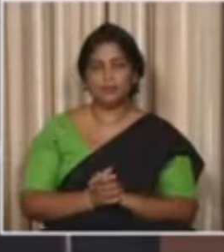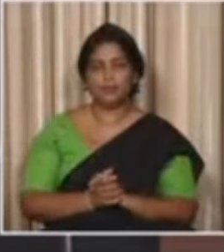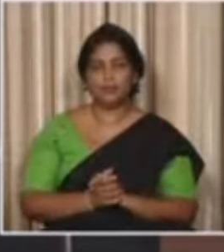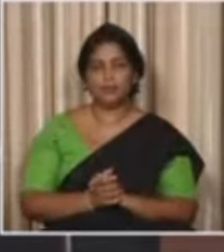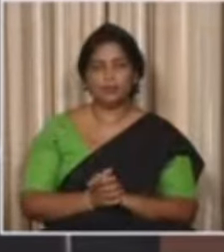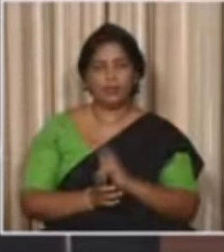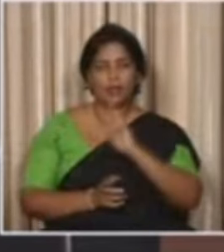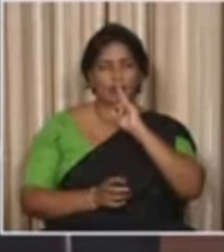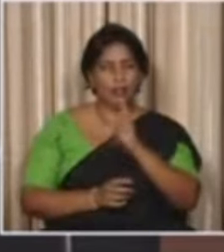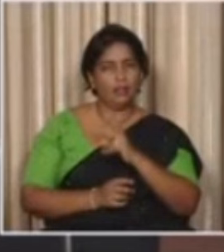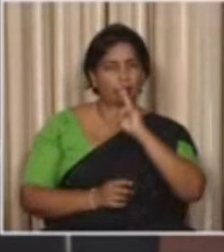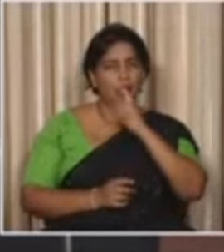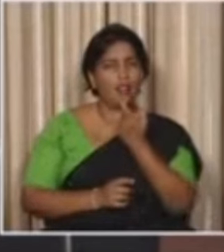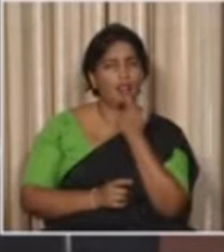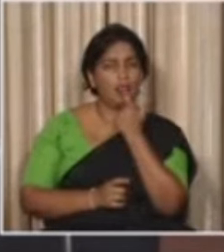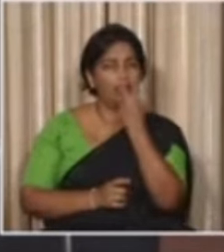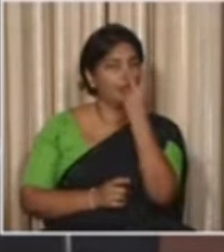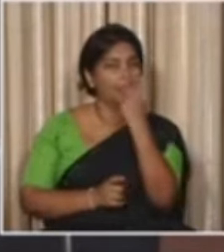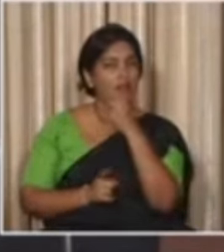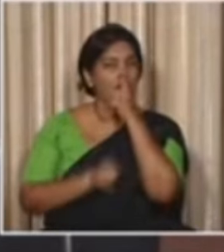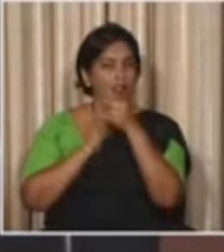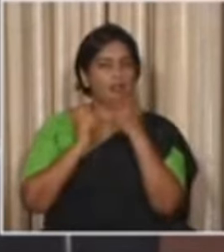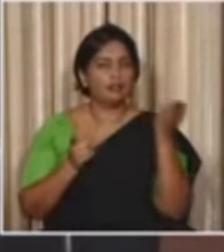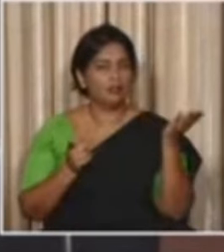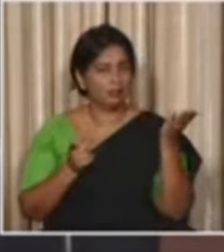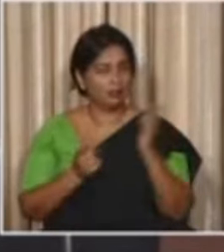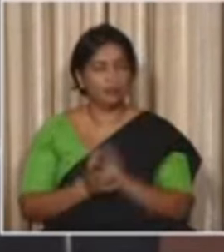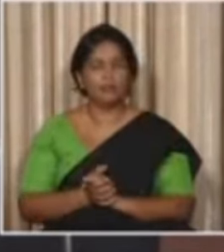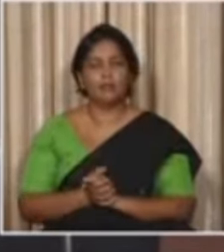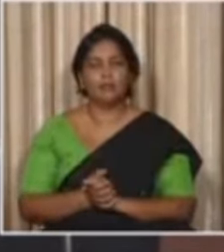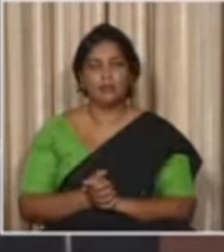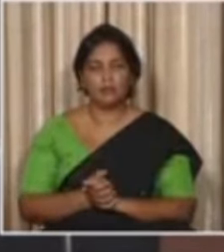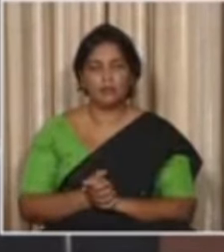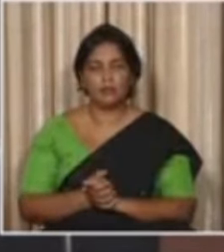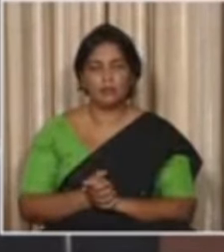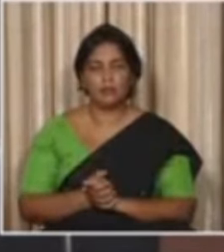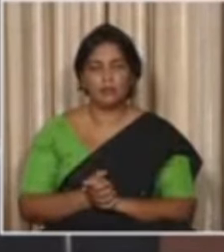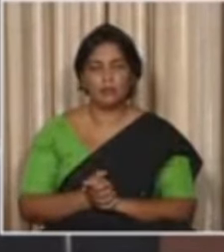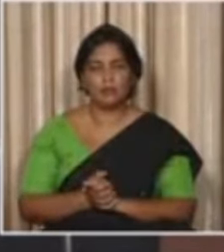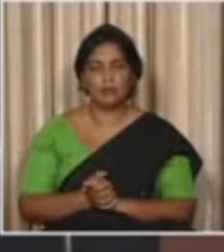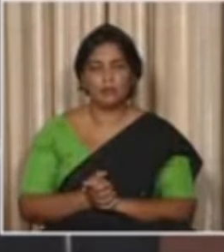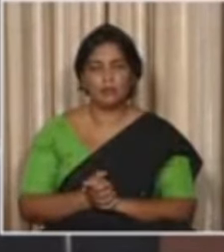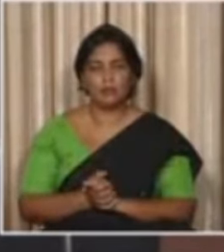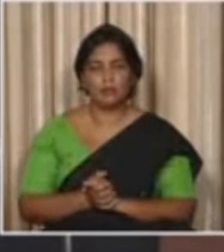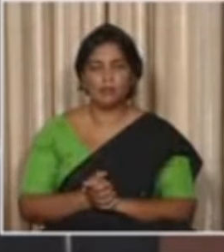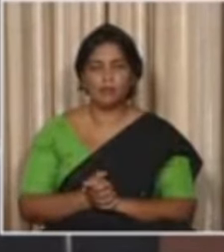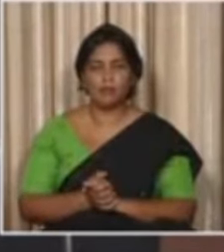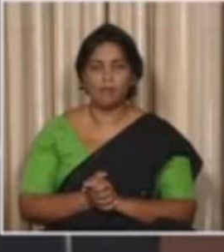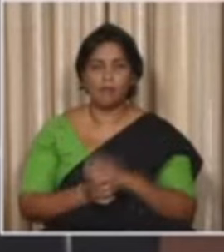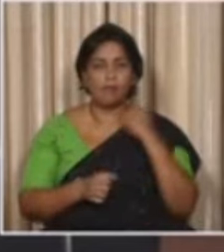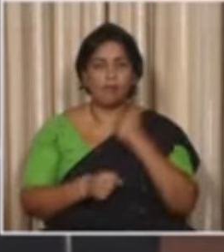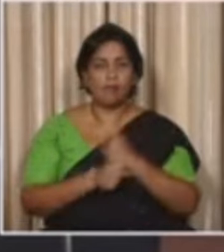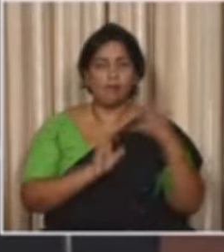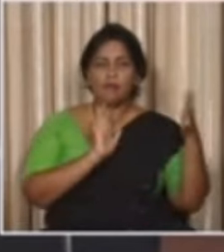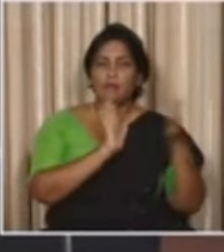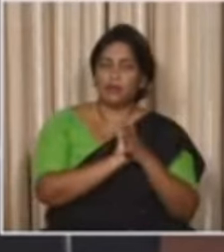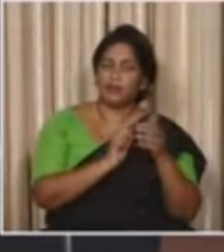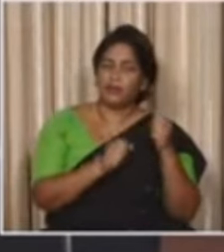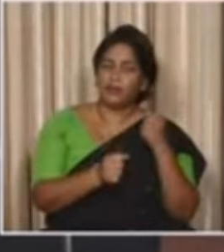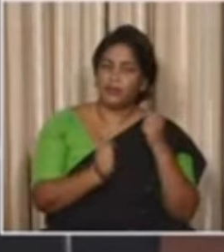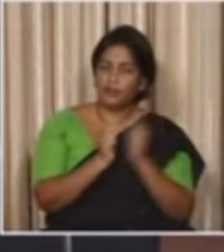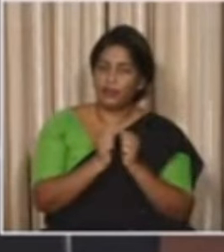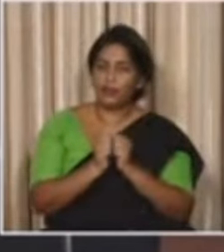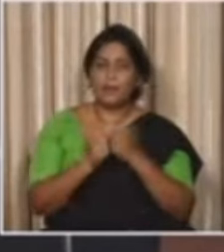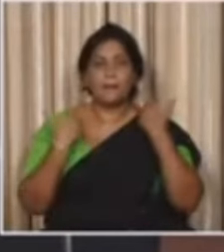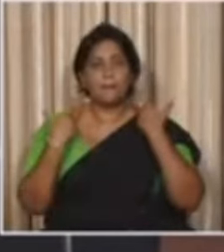හැරෙන හැරෙන පැත්තට දිව දෙකේ කතා එයා මේ ආණ්ඩුවත් එක්කත් වැඩ කෙරුවා